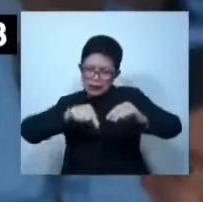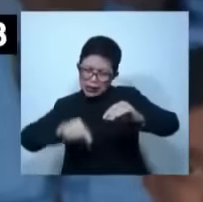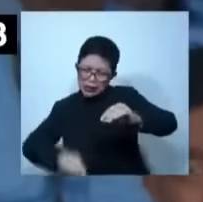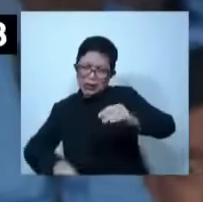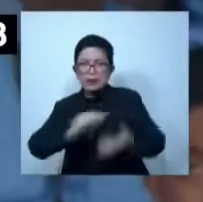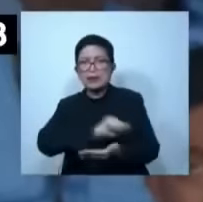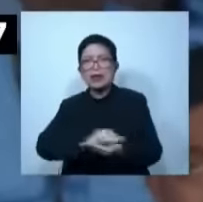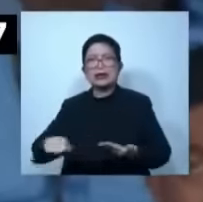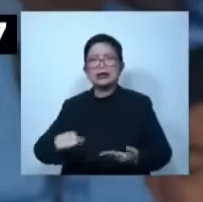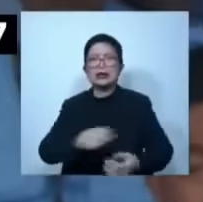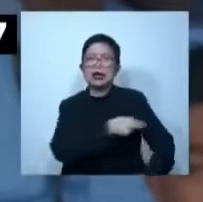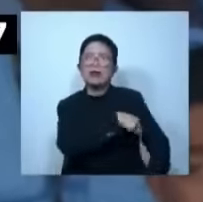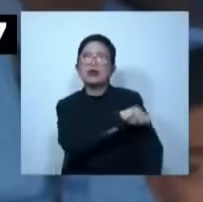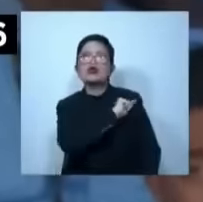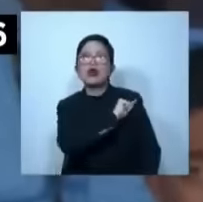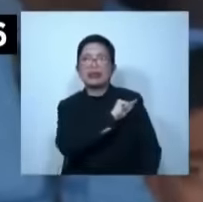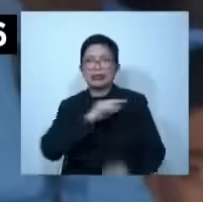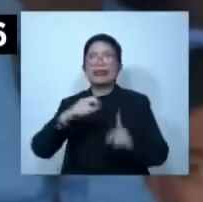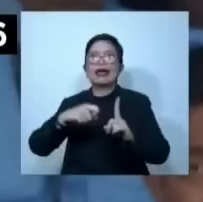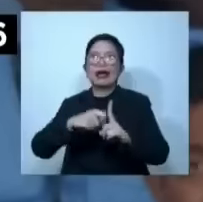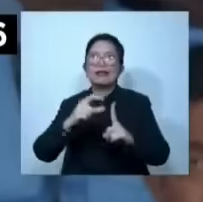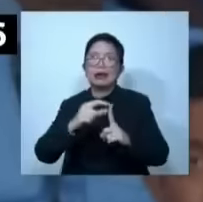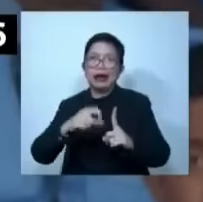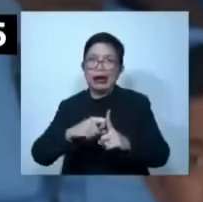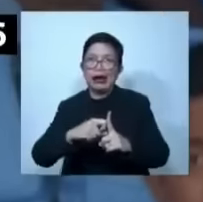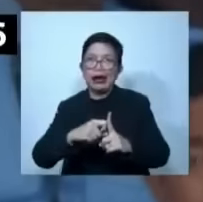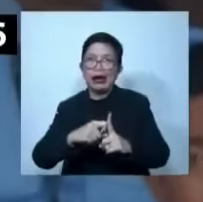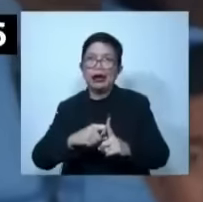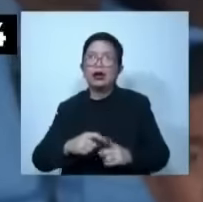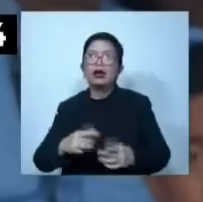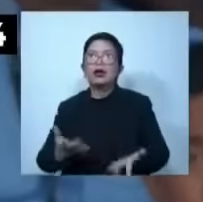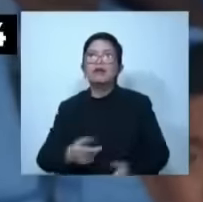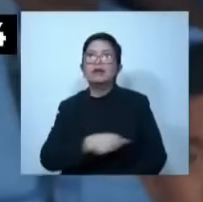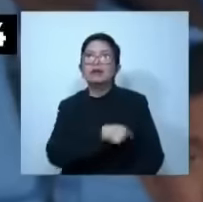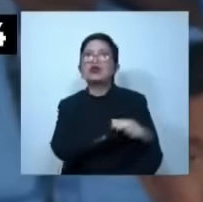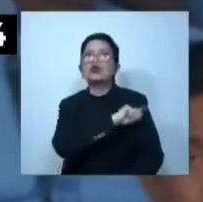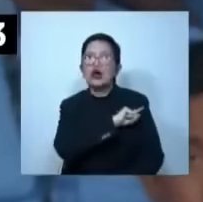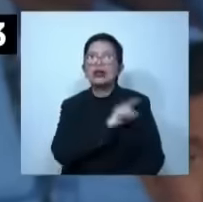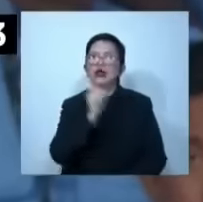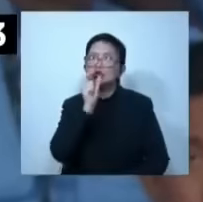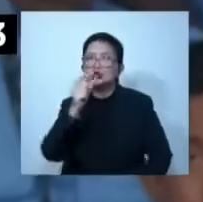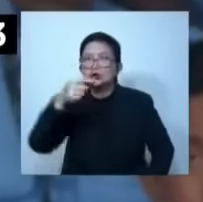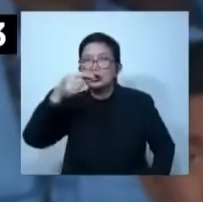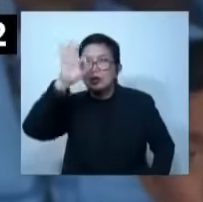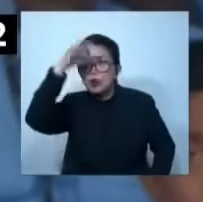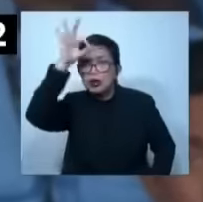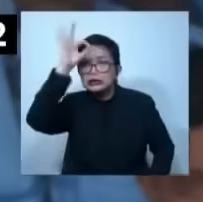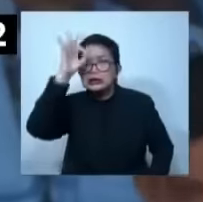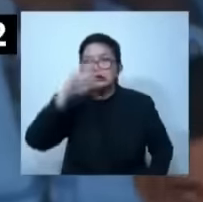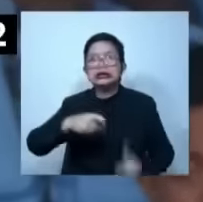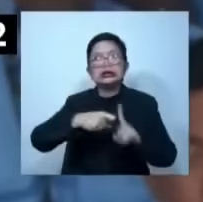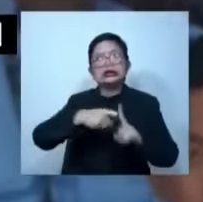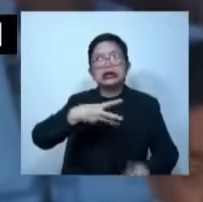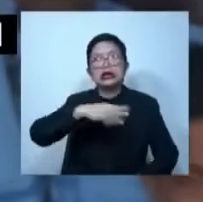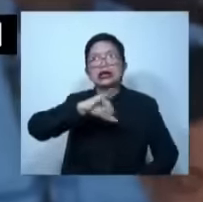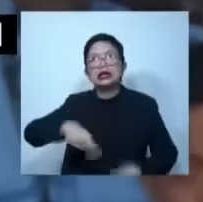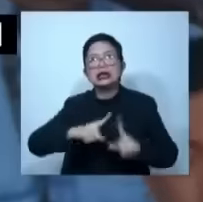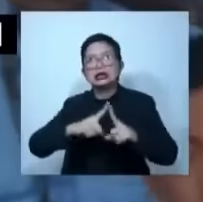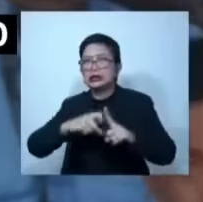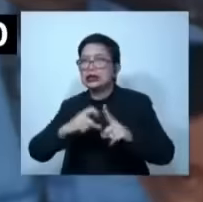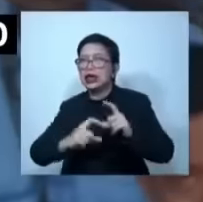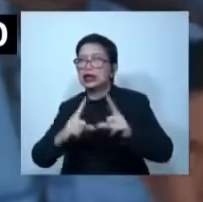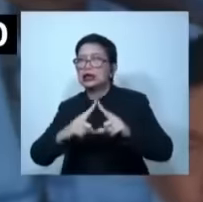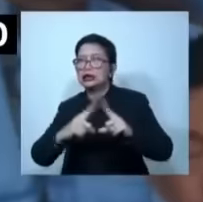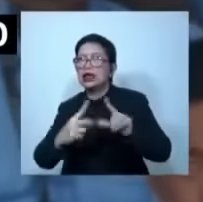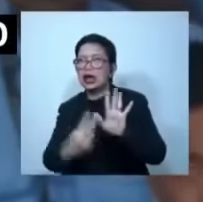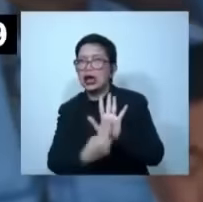perkuat KPK. Kita harus perkuat juga kepolisian. Kita harus perkuat juga kejaksaan. Kita harus